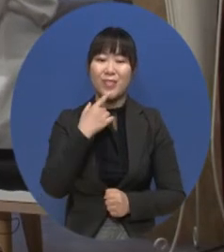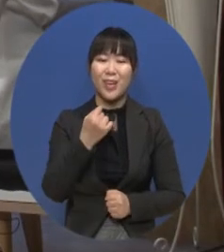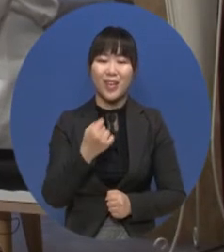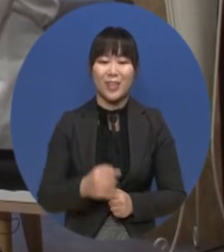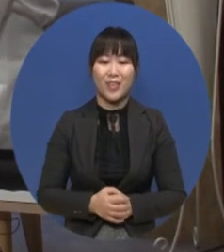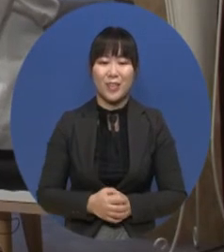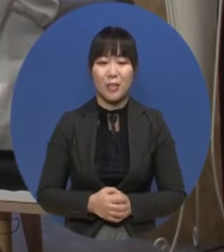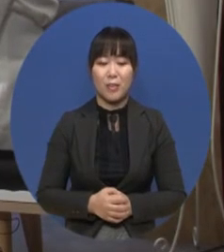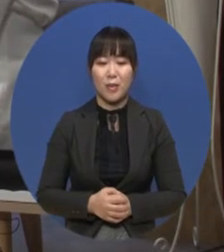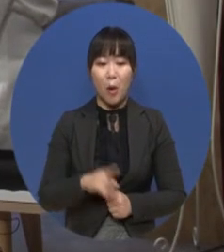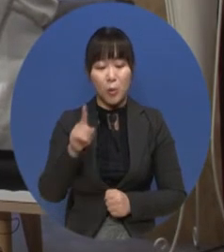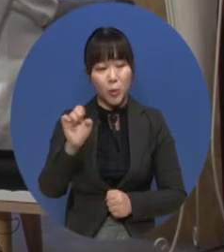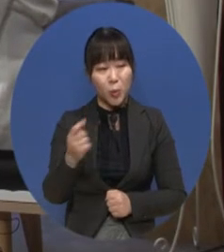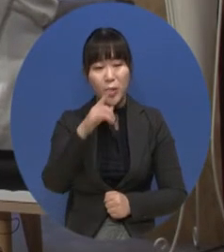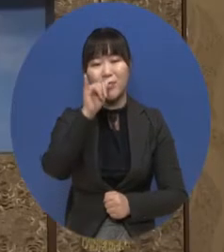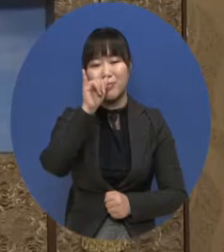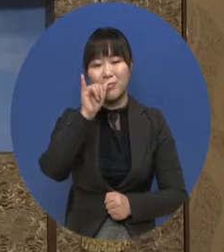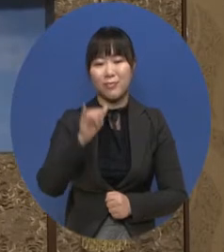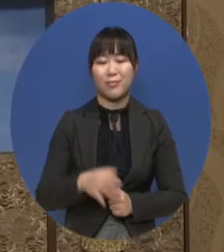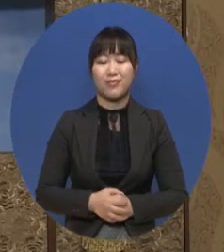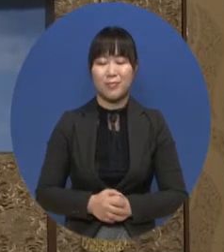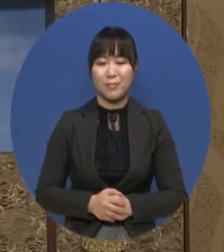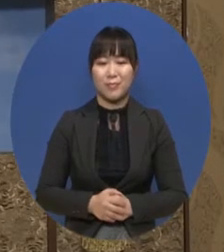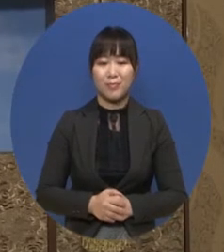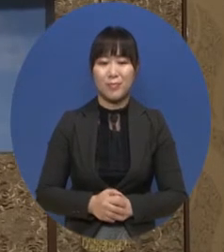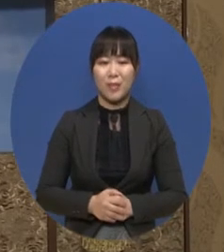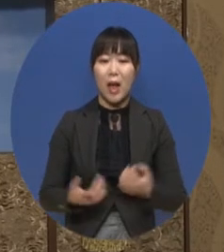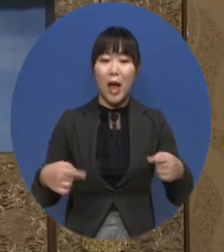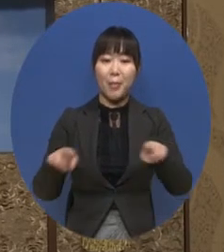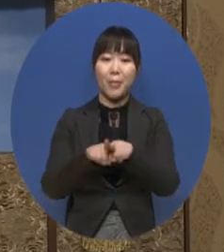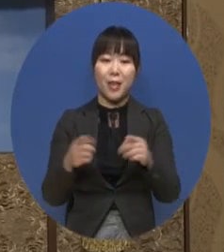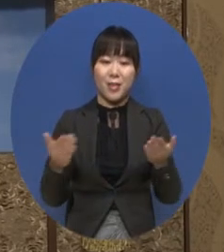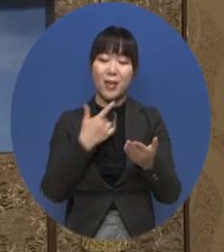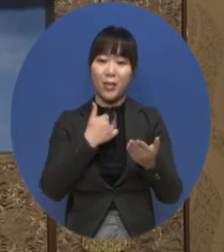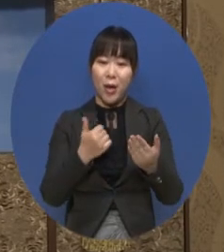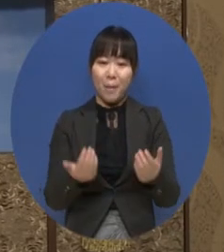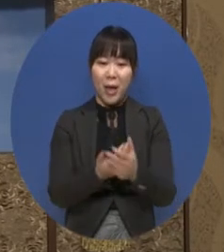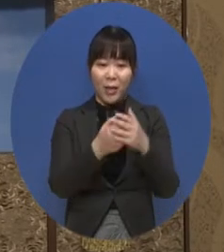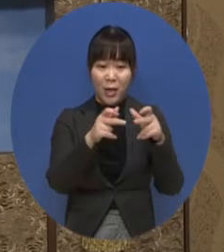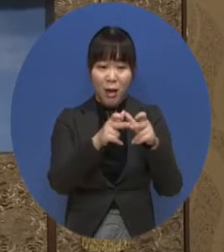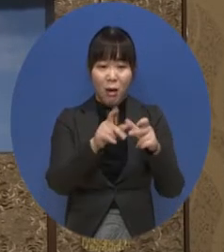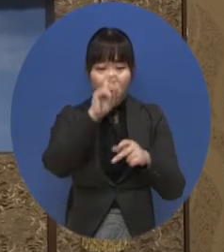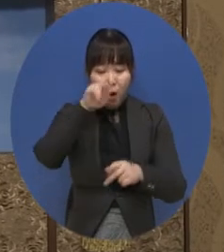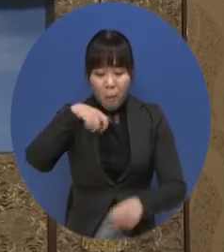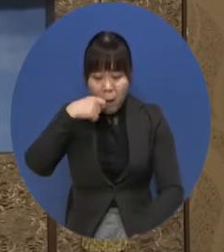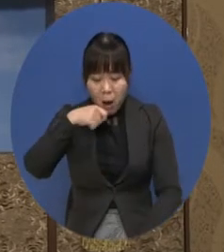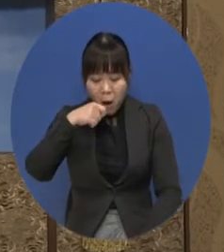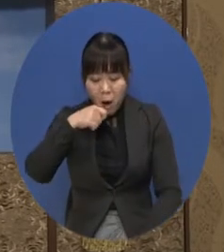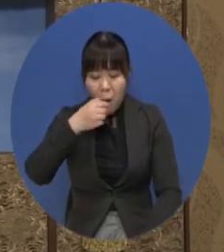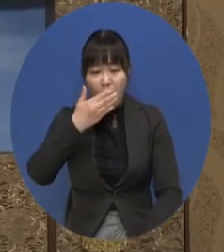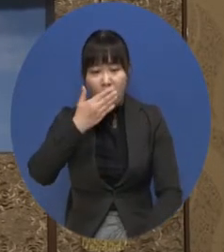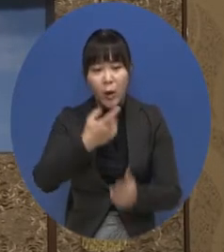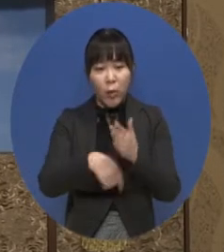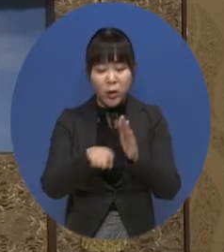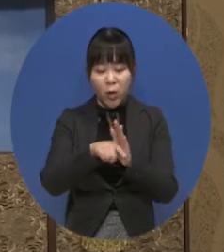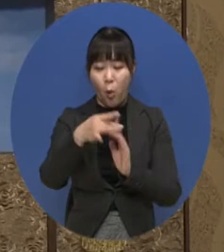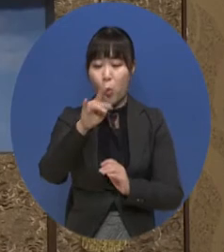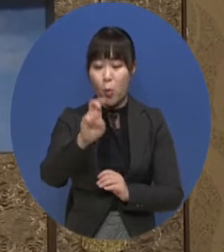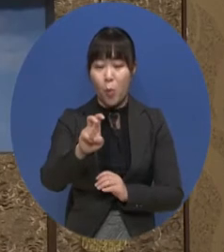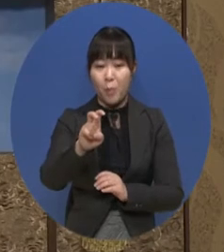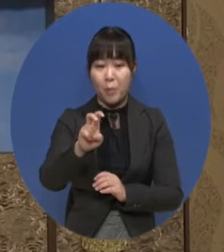굿즈인데요. 네. 사실 계기가 있습니다. 같이 일했던 발달 장애인이 네. 점심을 먹으러 곰탕집에 갔어요.